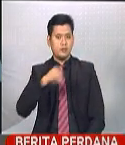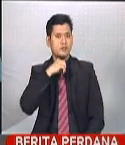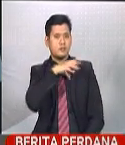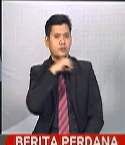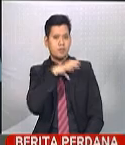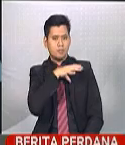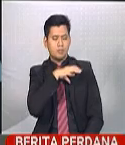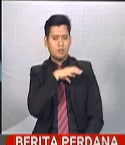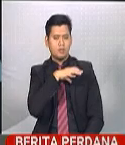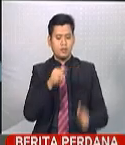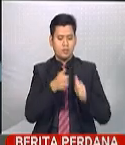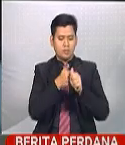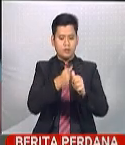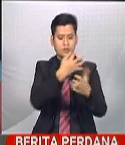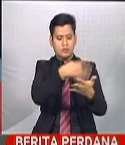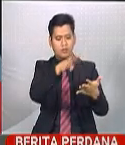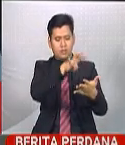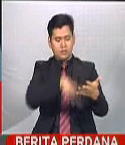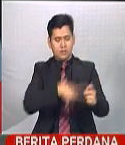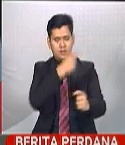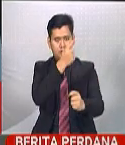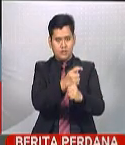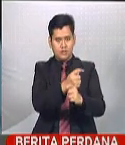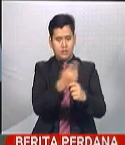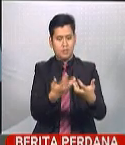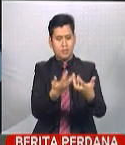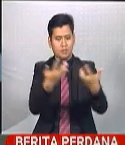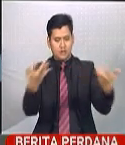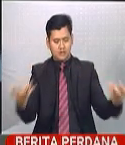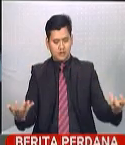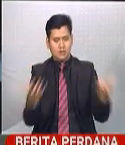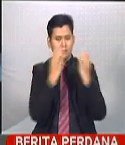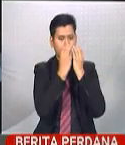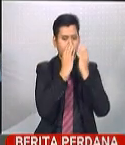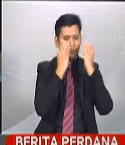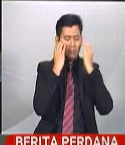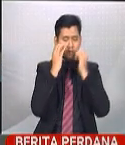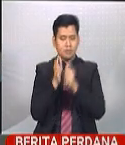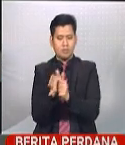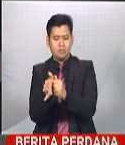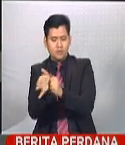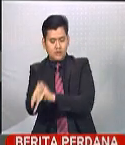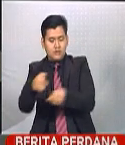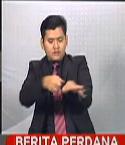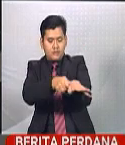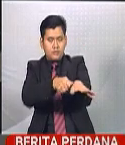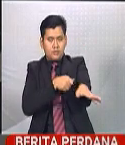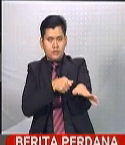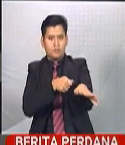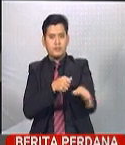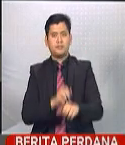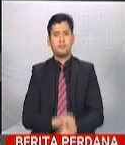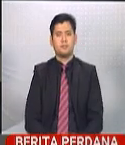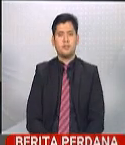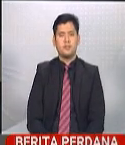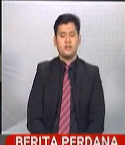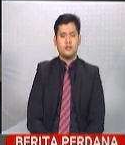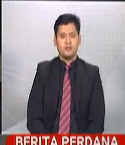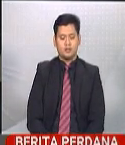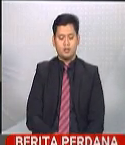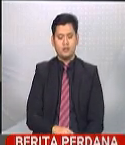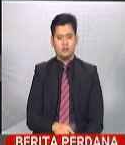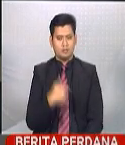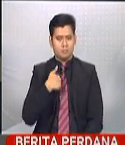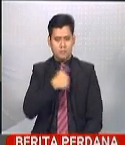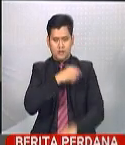dan melaksanakan pengasingan siswa bekerja di kuncul hai bagi memutuskan langkah yang babak ini firasatnya mohon perhatian